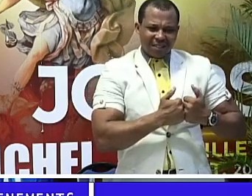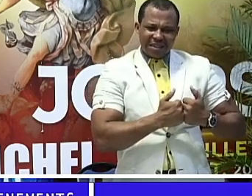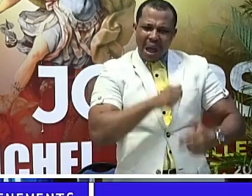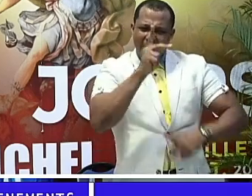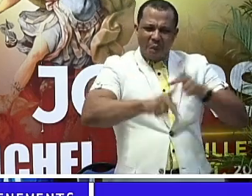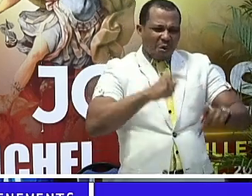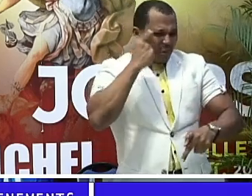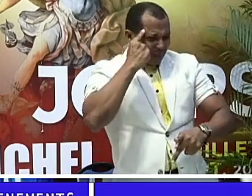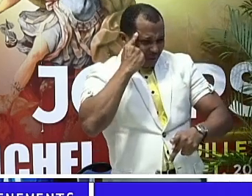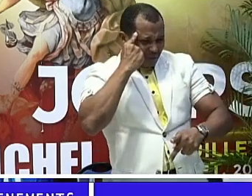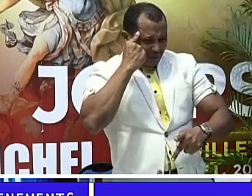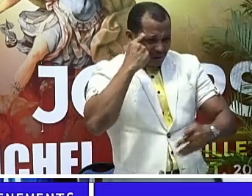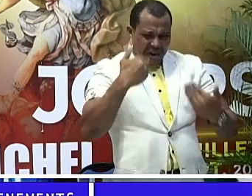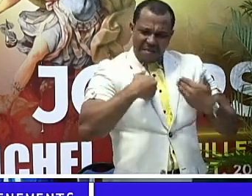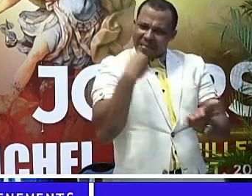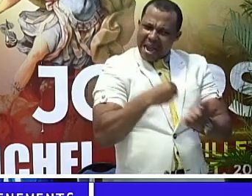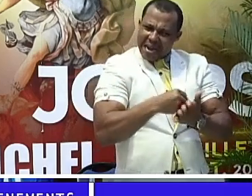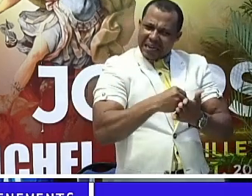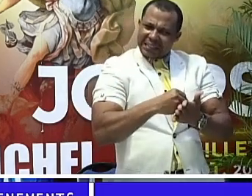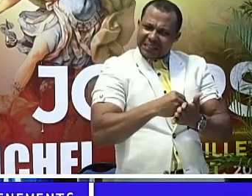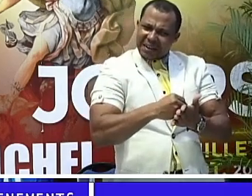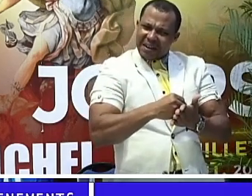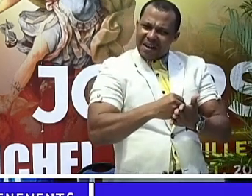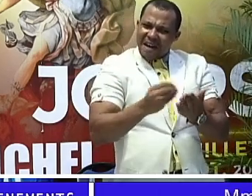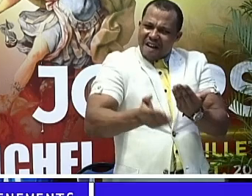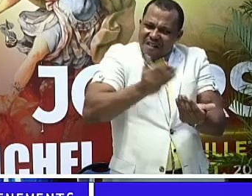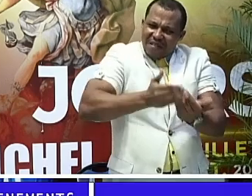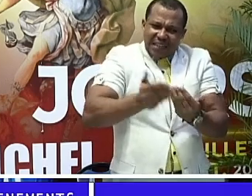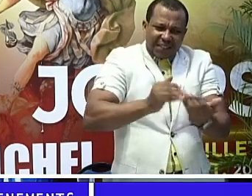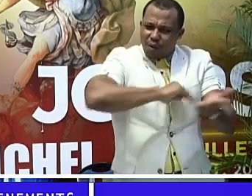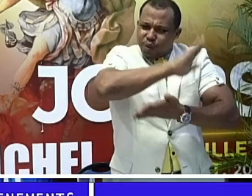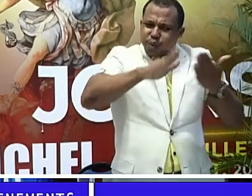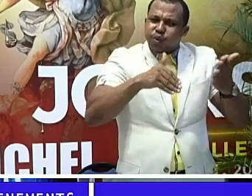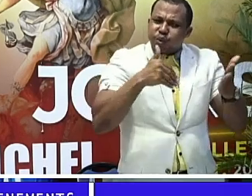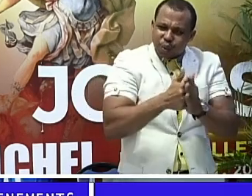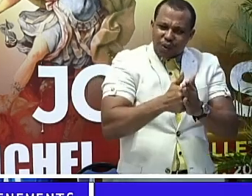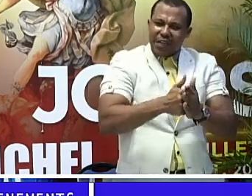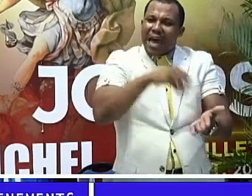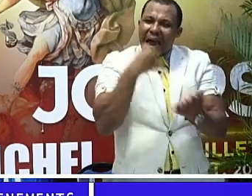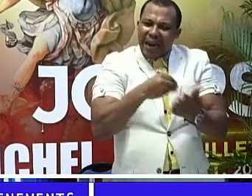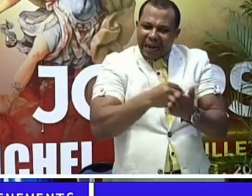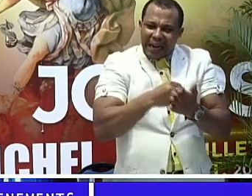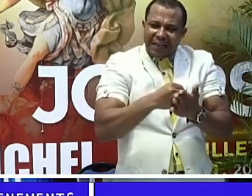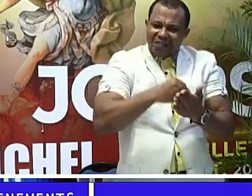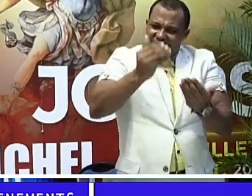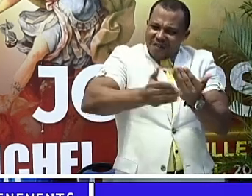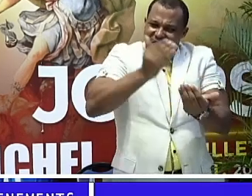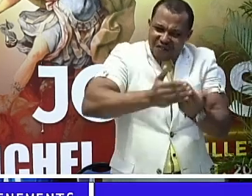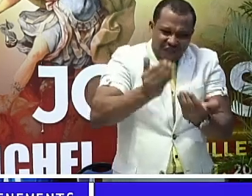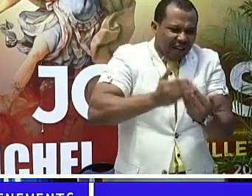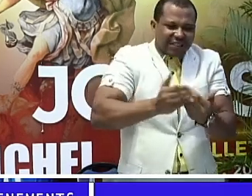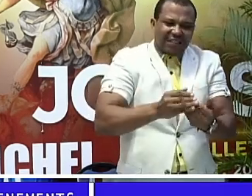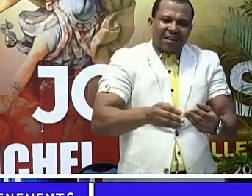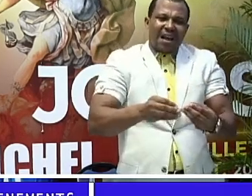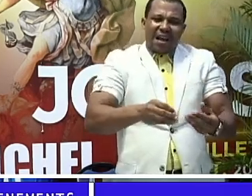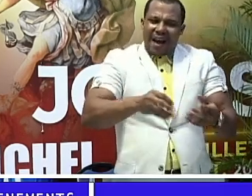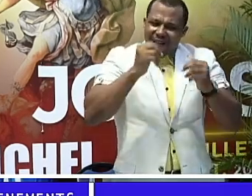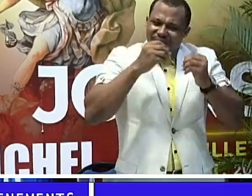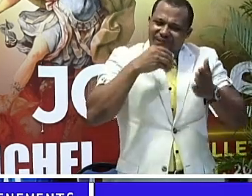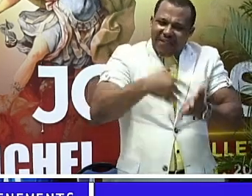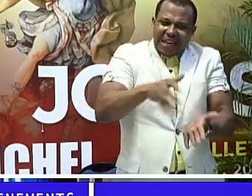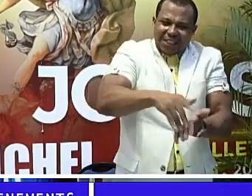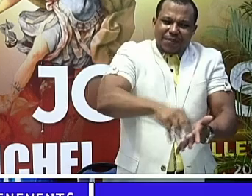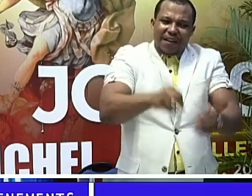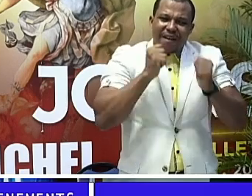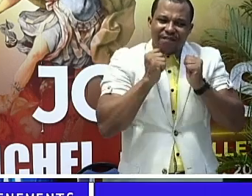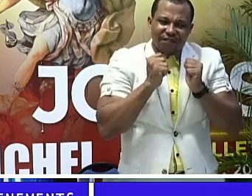facile. Tout l'argent fait facile, généralement l'argent vole au lieu. Tout ce qu'on fait, que vous besoin